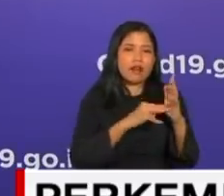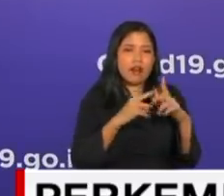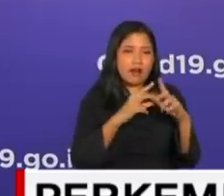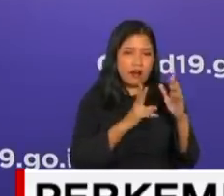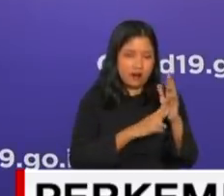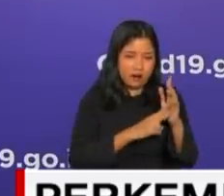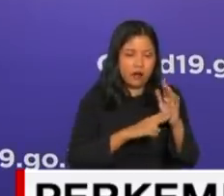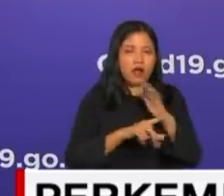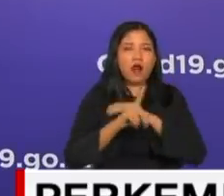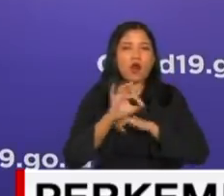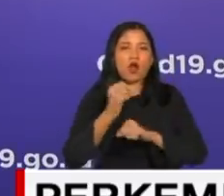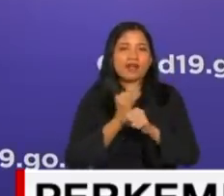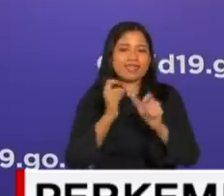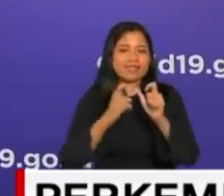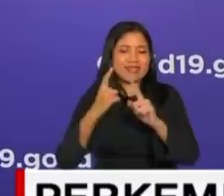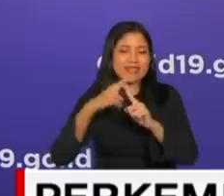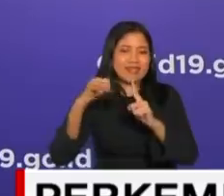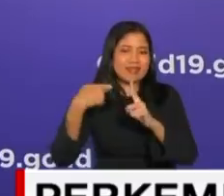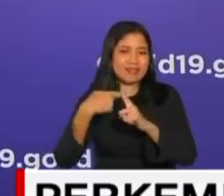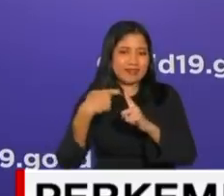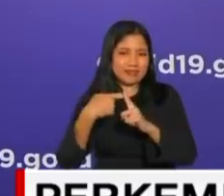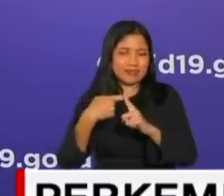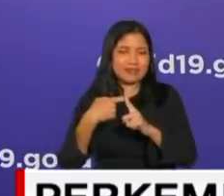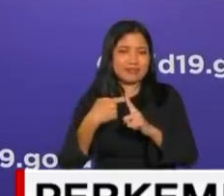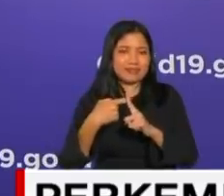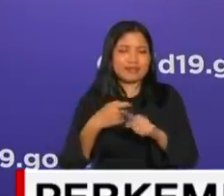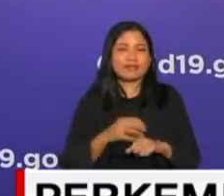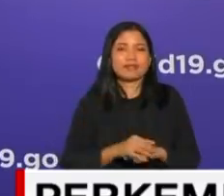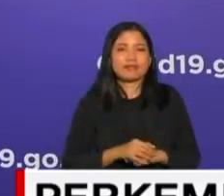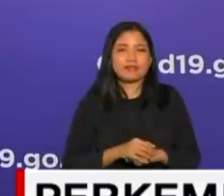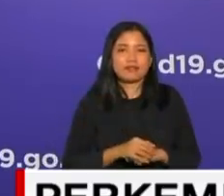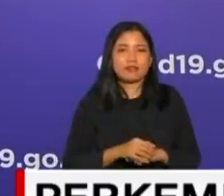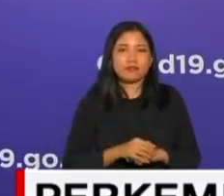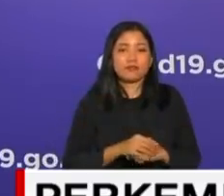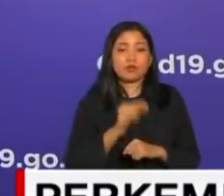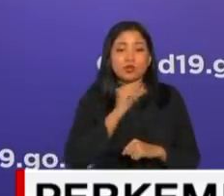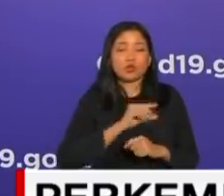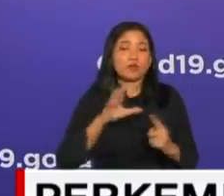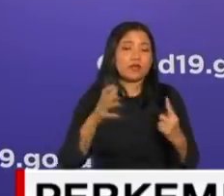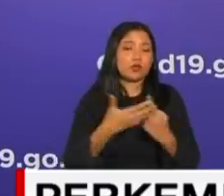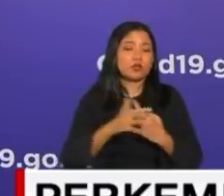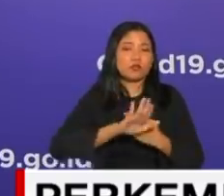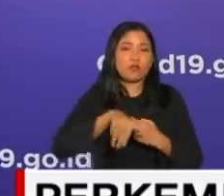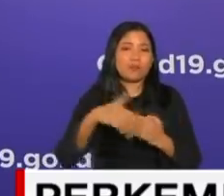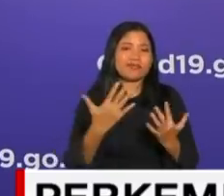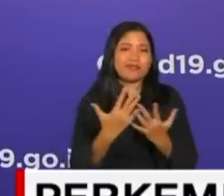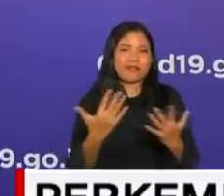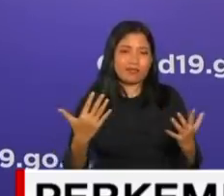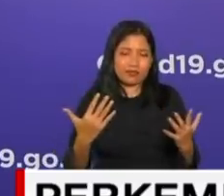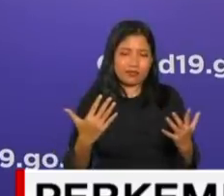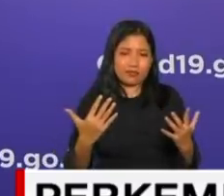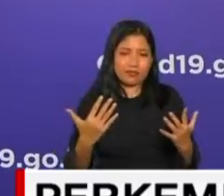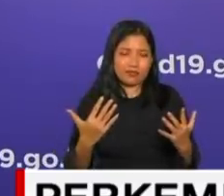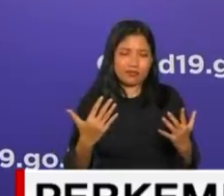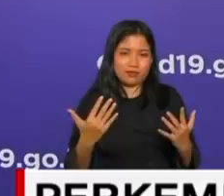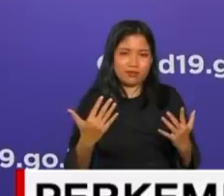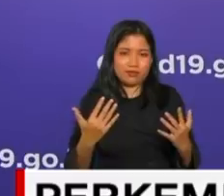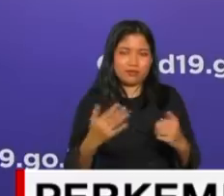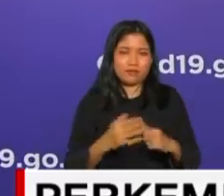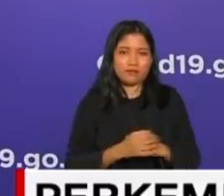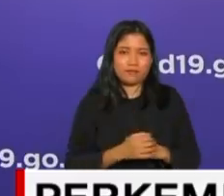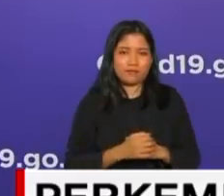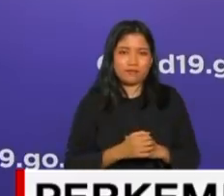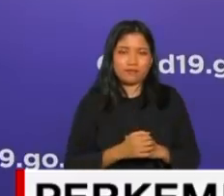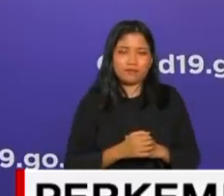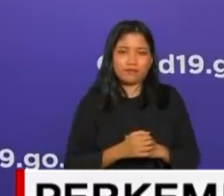pengaman sosial yang telah dibangun untuk melindungi seluruh masyarakat kita termasuk